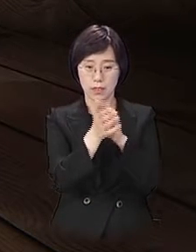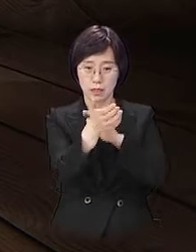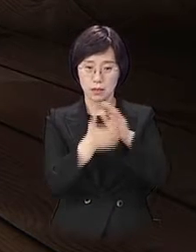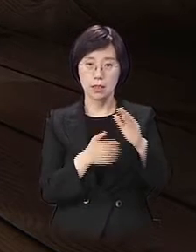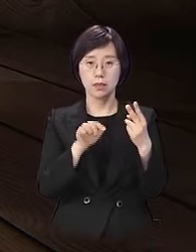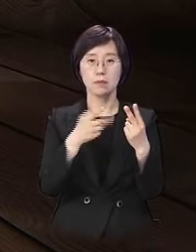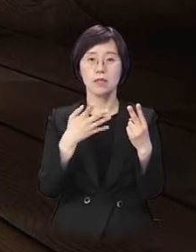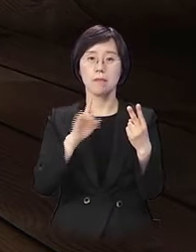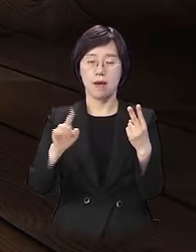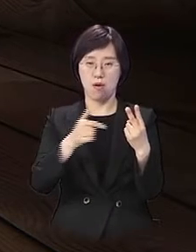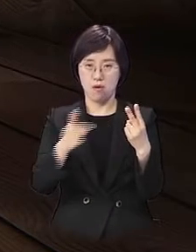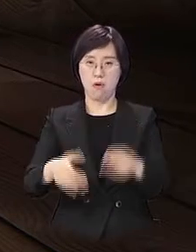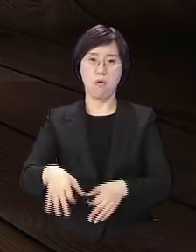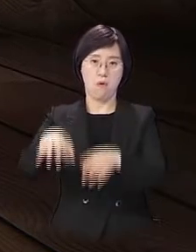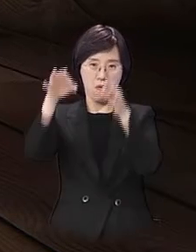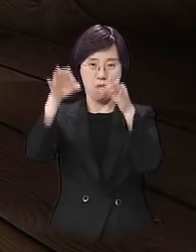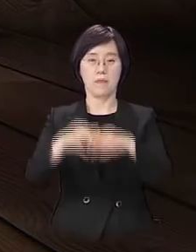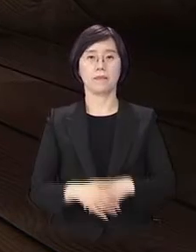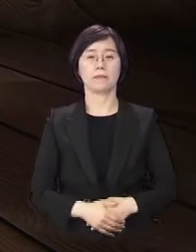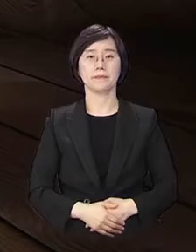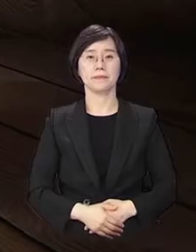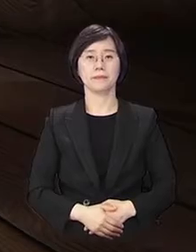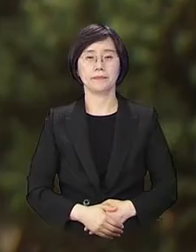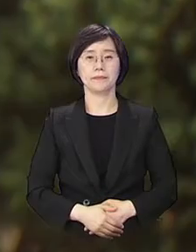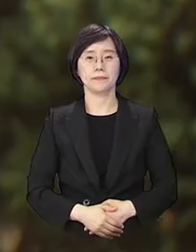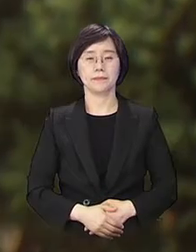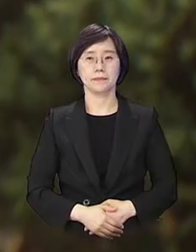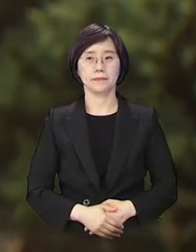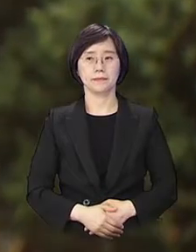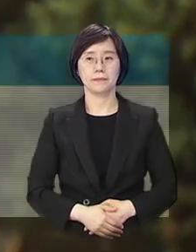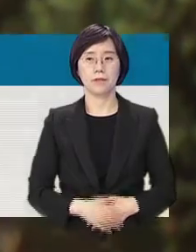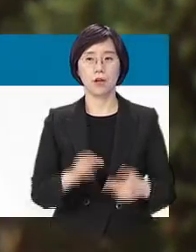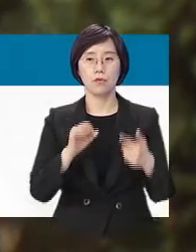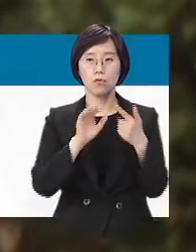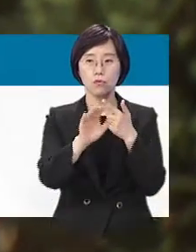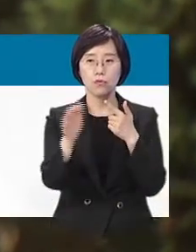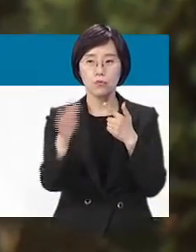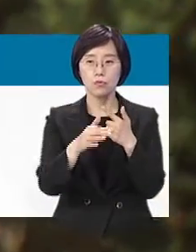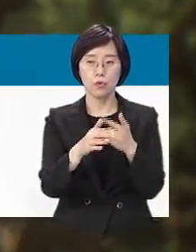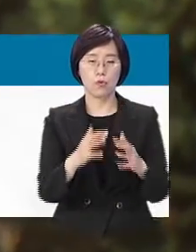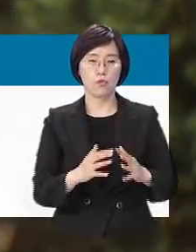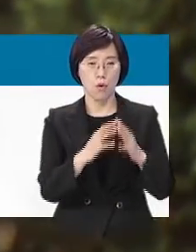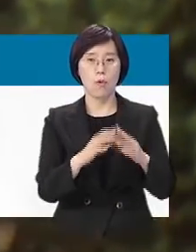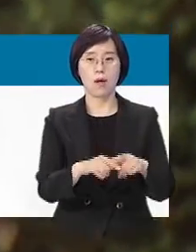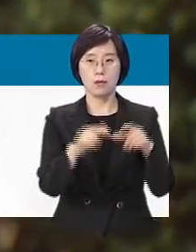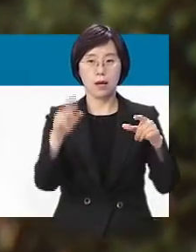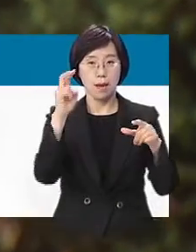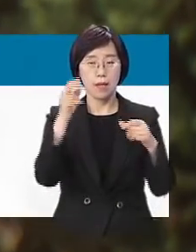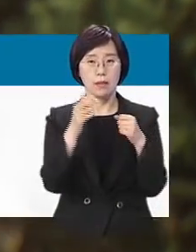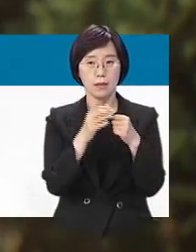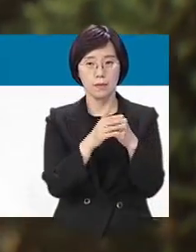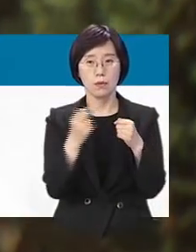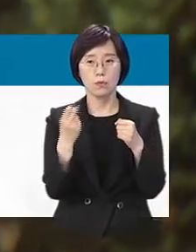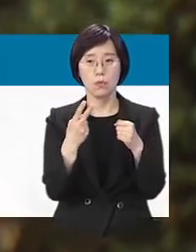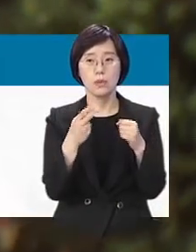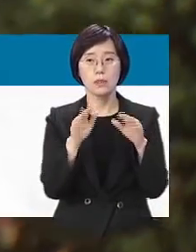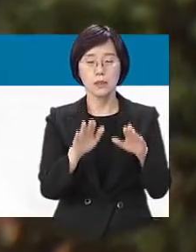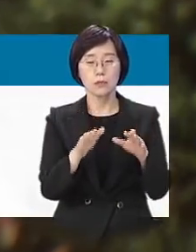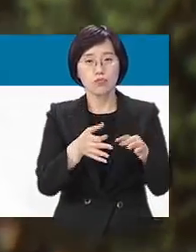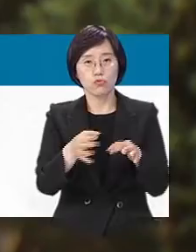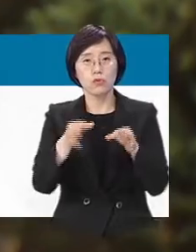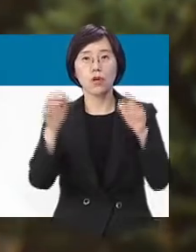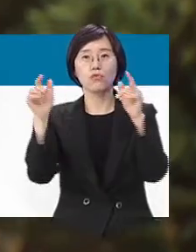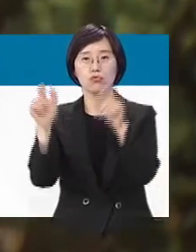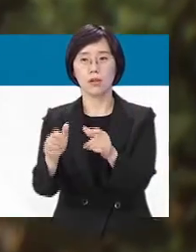전보다 2.7배 높은 상승률을 기록했습니다. 하반기 후에 상당히 공급량이 증가할 전망입니다. 여기에 지금 최근에 또 투자